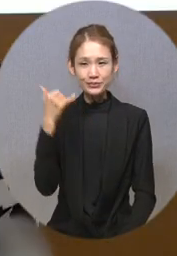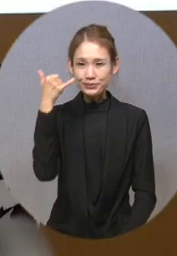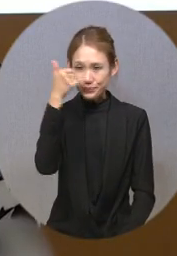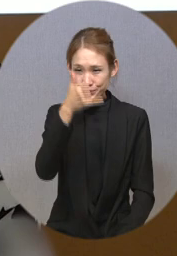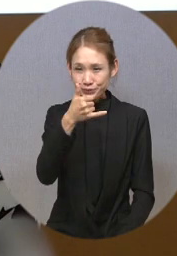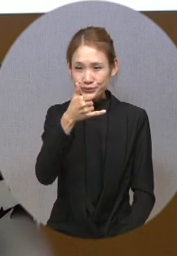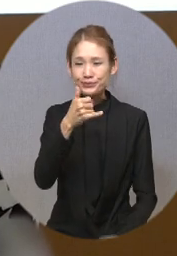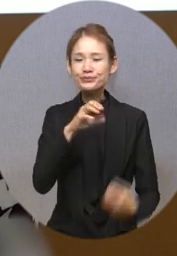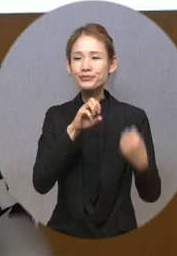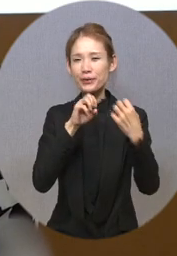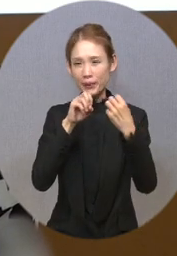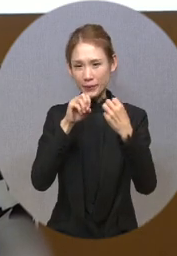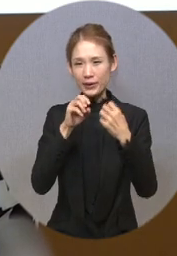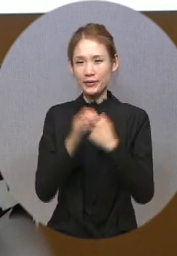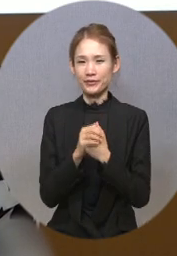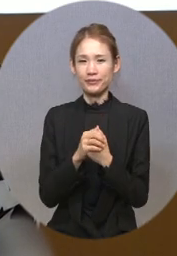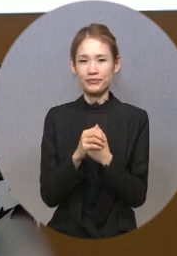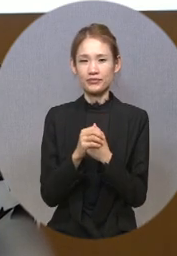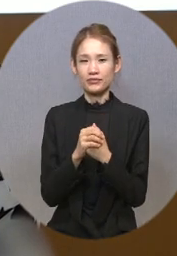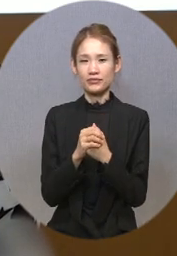사이고, 연아가